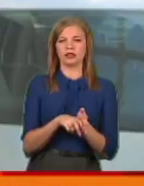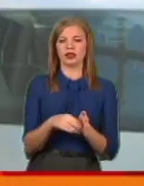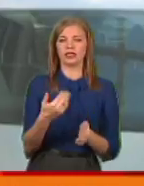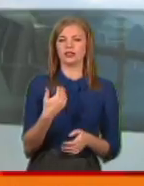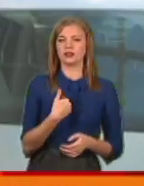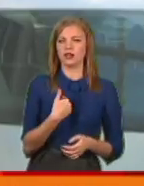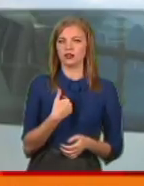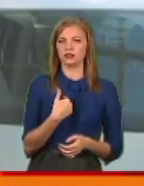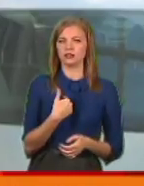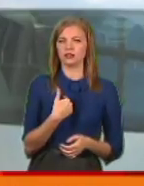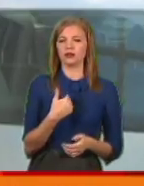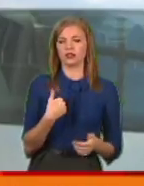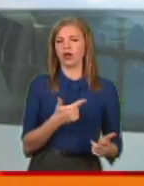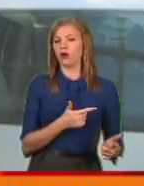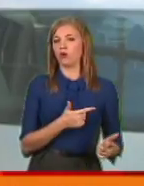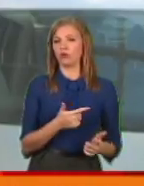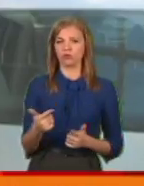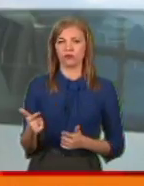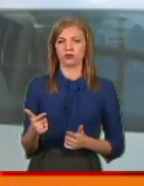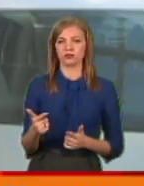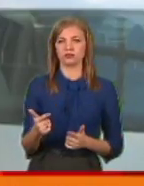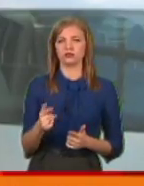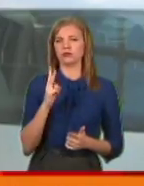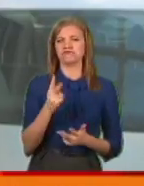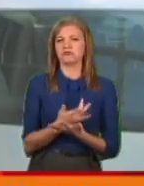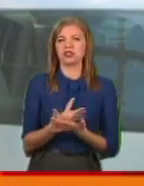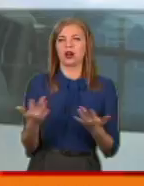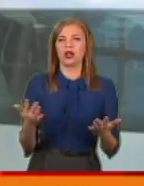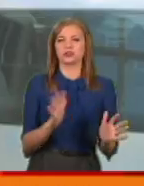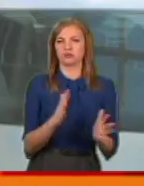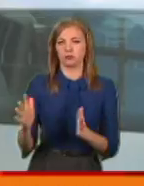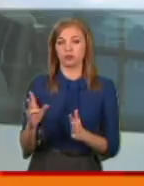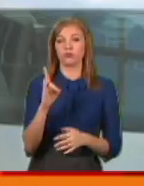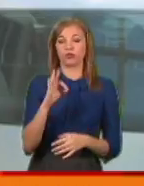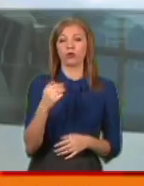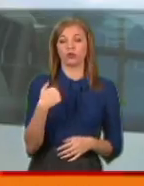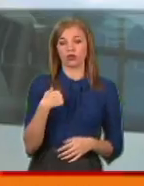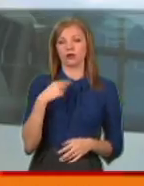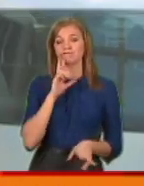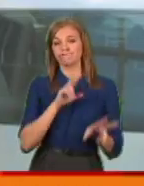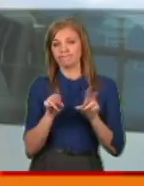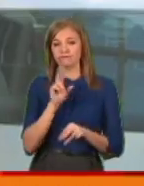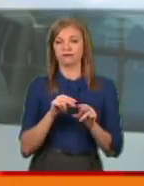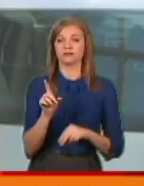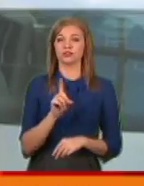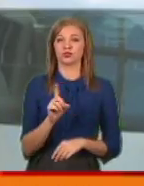я готовился к разному развитию событий. Но я надеялся, что...